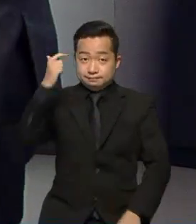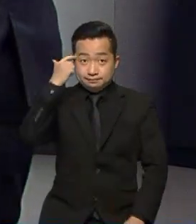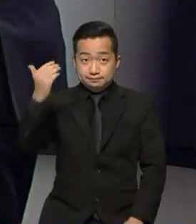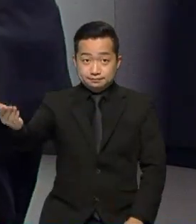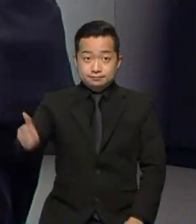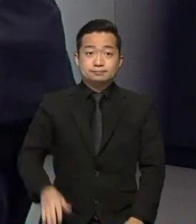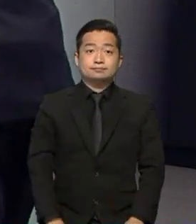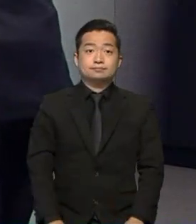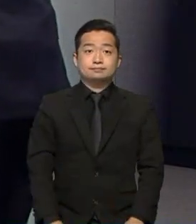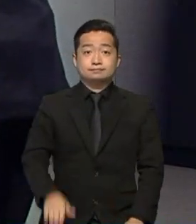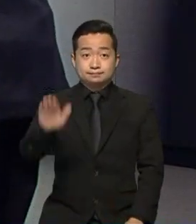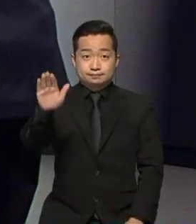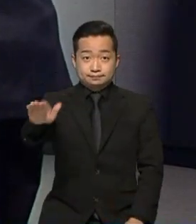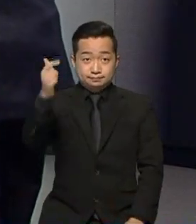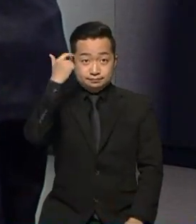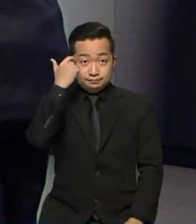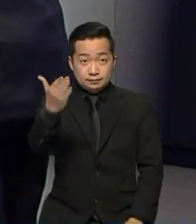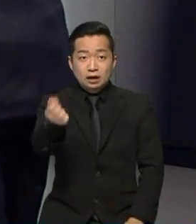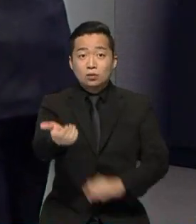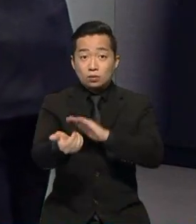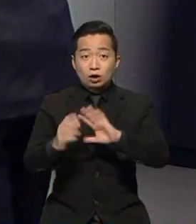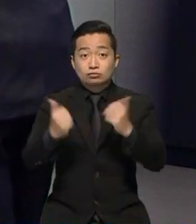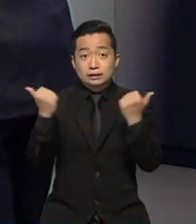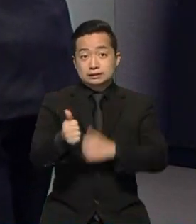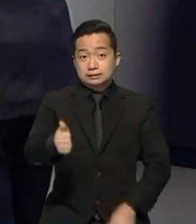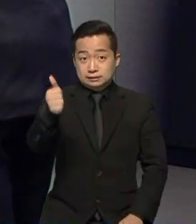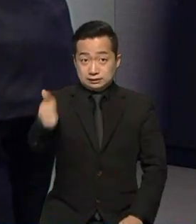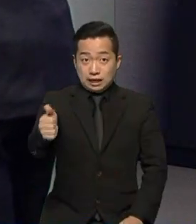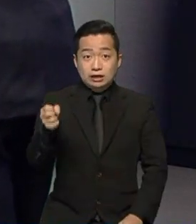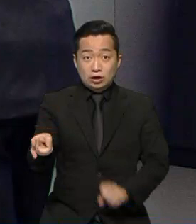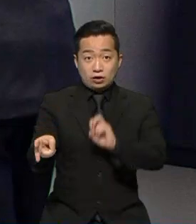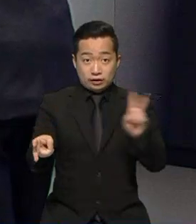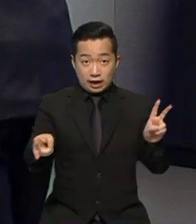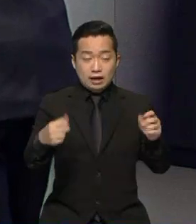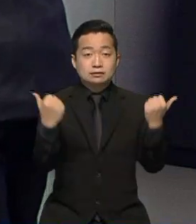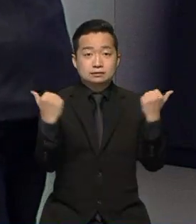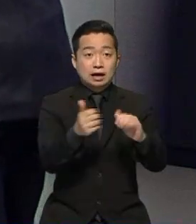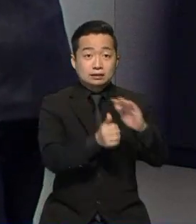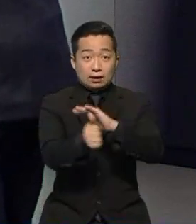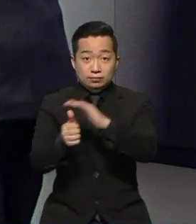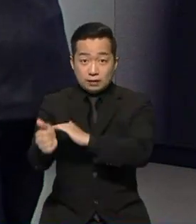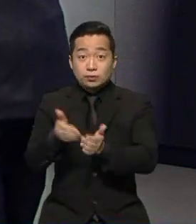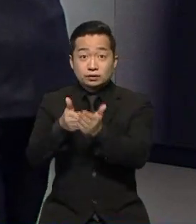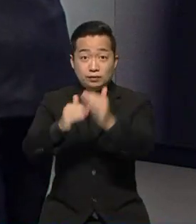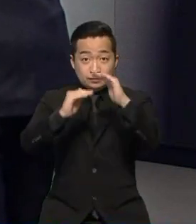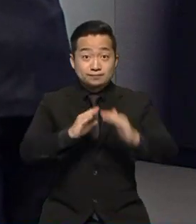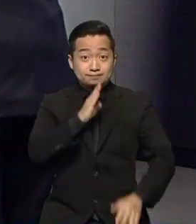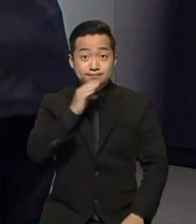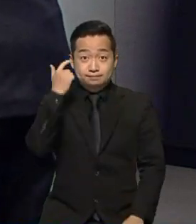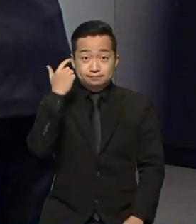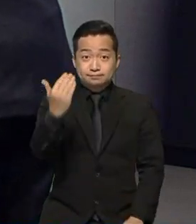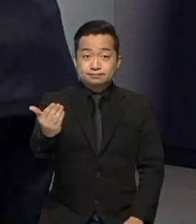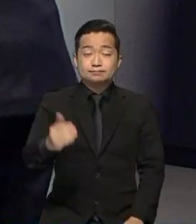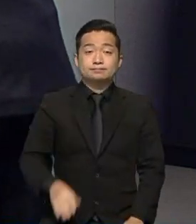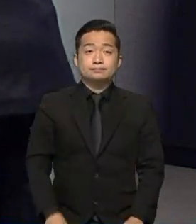불러보겠습니다. 자, 이성훈 기자, 조금 전 국회의장이 여야 원내대표에게 제안한 내용이죠?